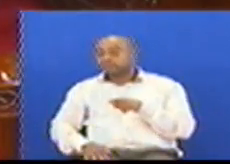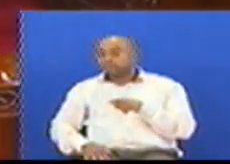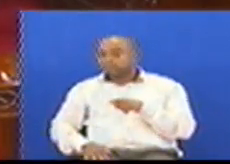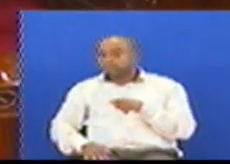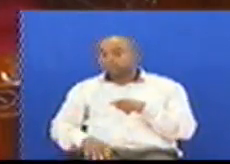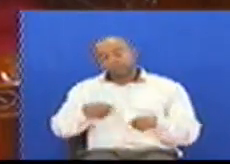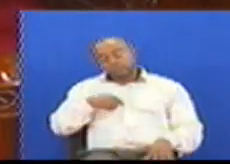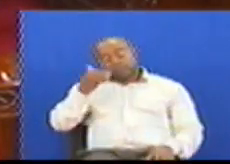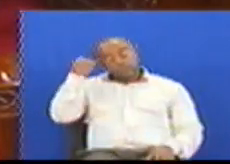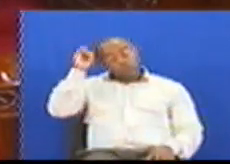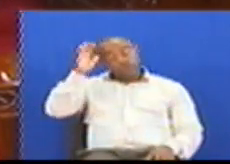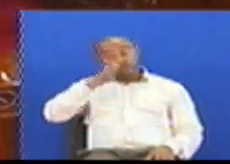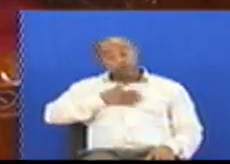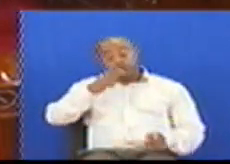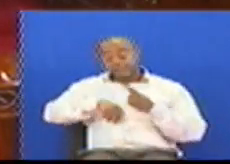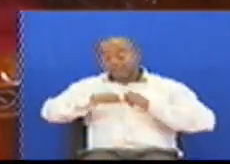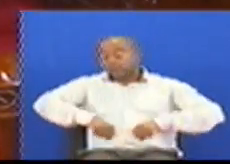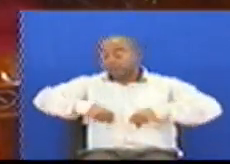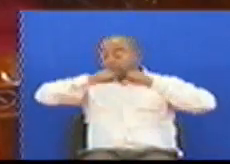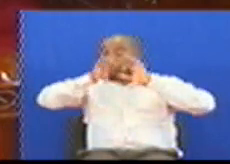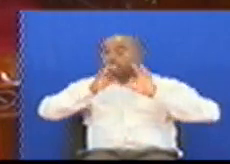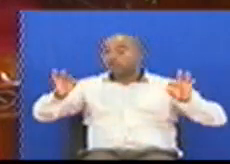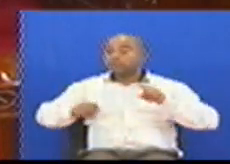Ushauri wangu wa pili kwenye utawala bora.